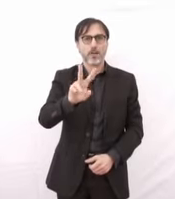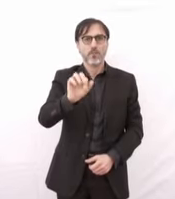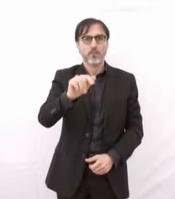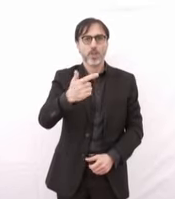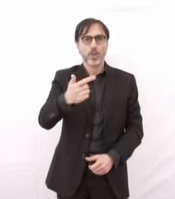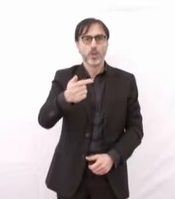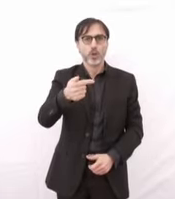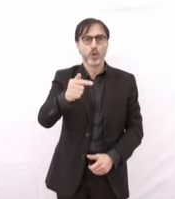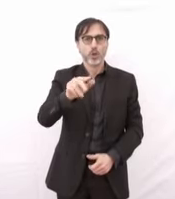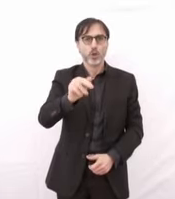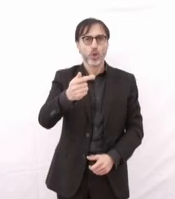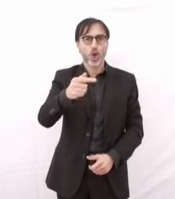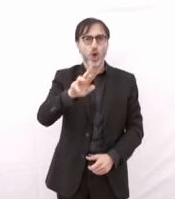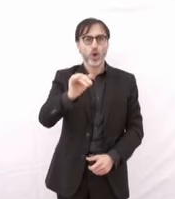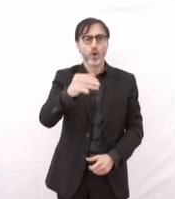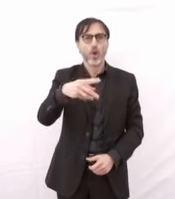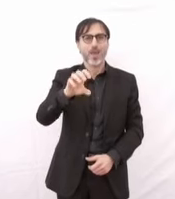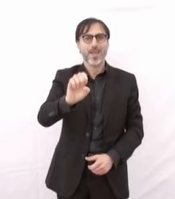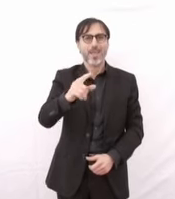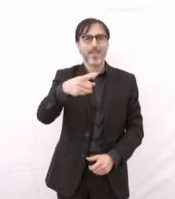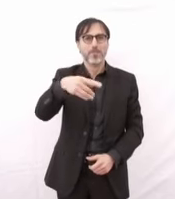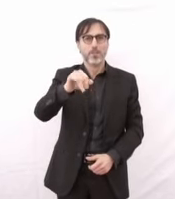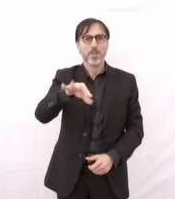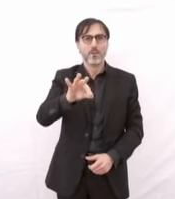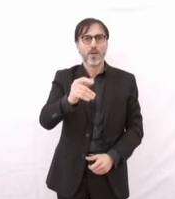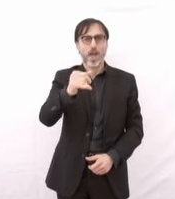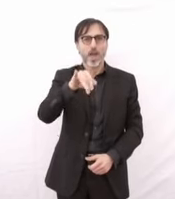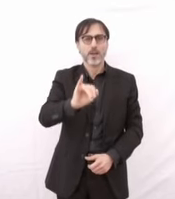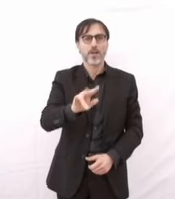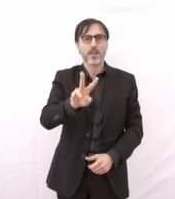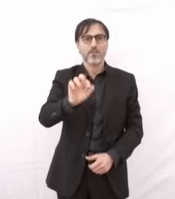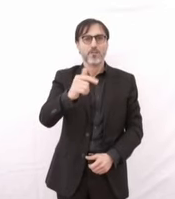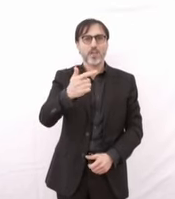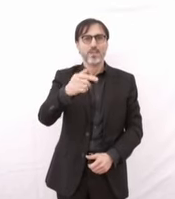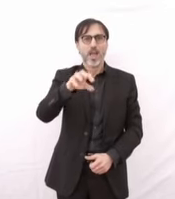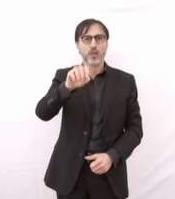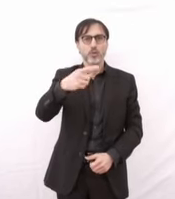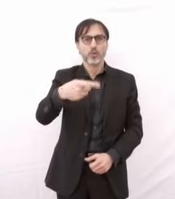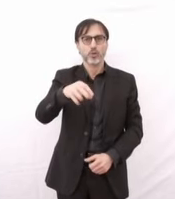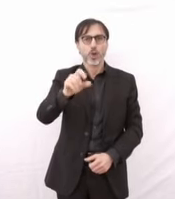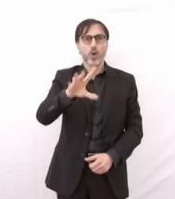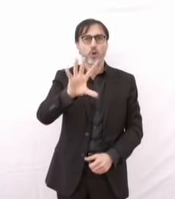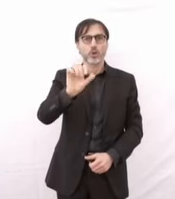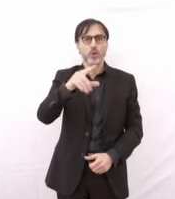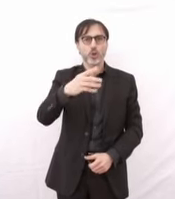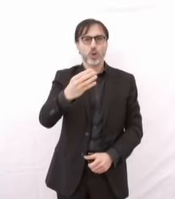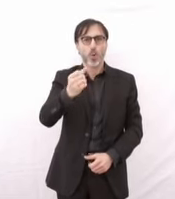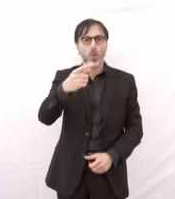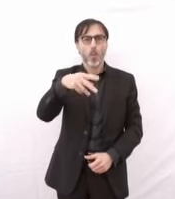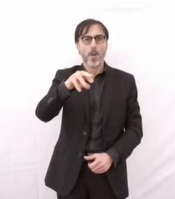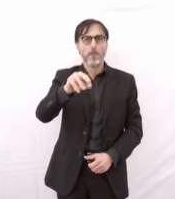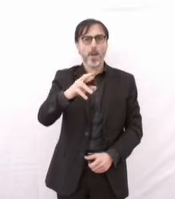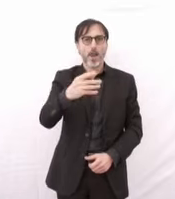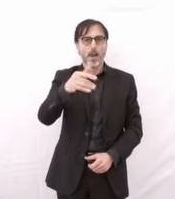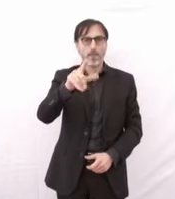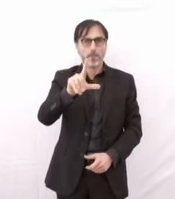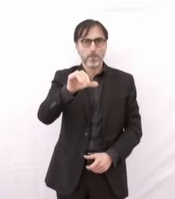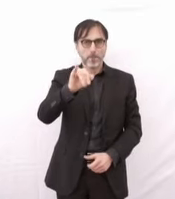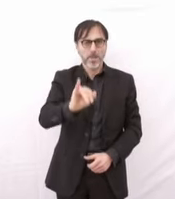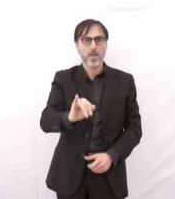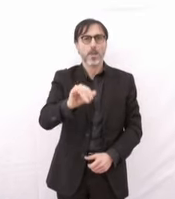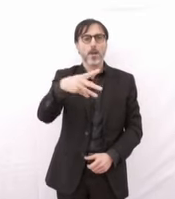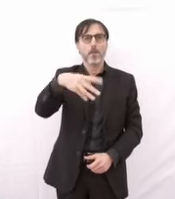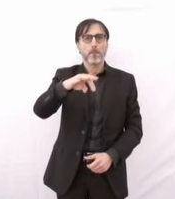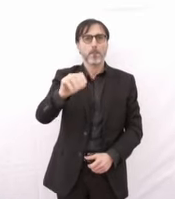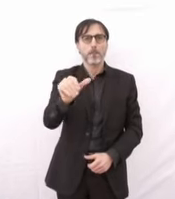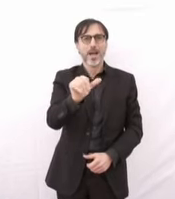Vittorio Epifani, Vitangelo Cinquepalmi, Imerio Piccini,